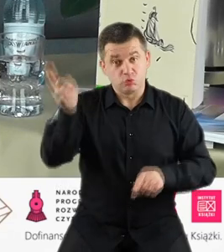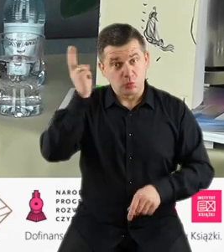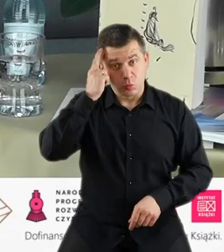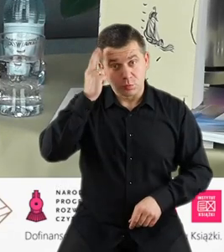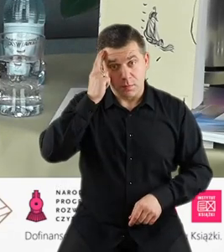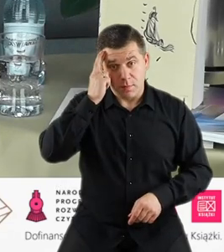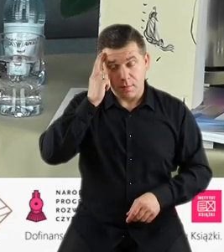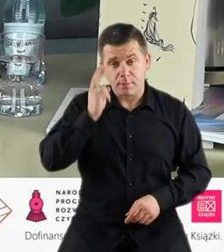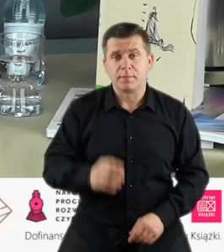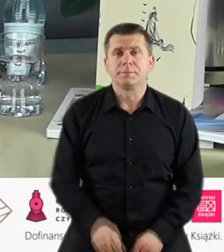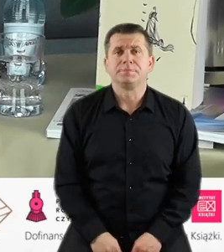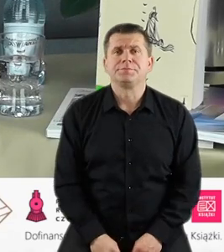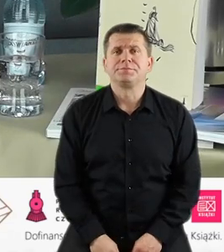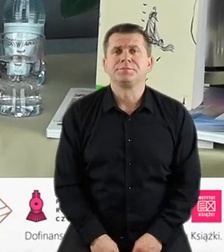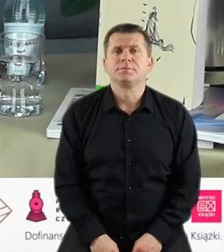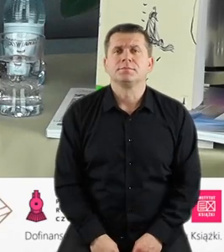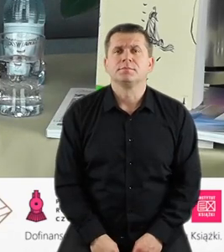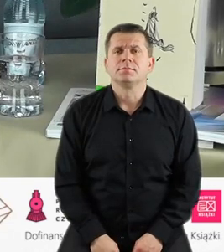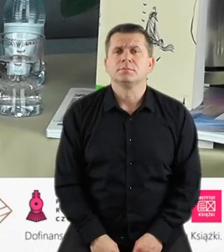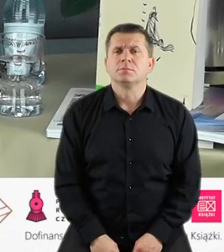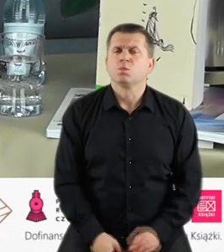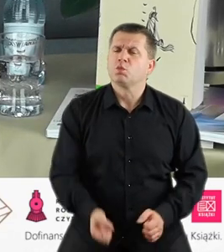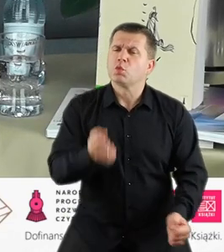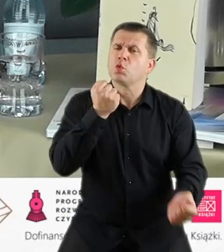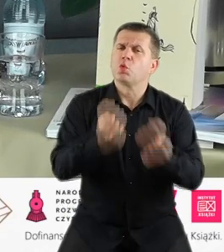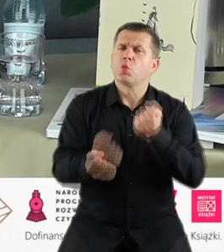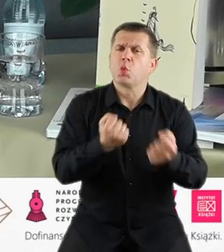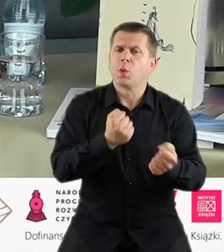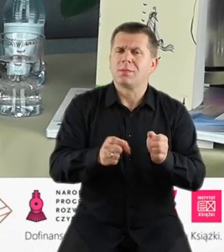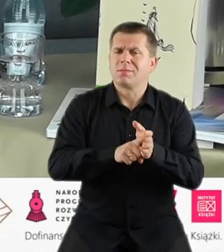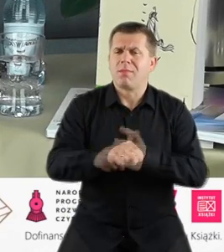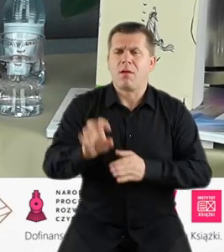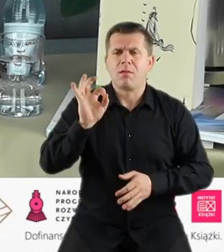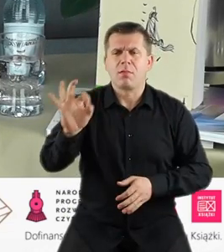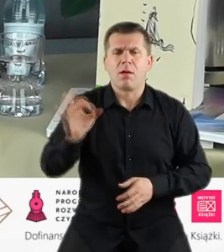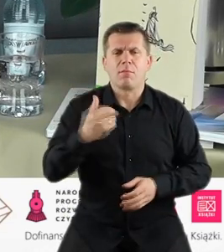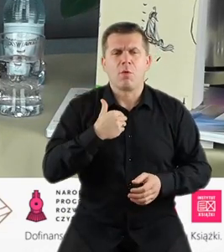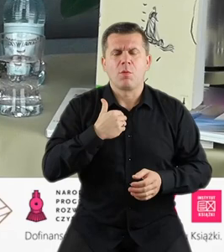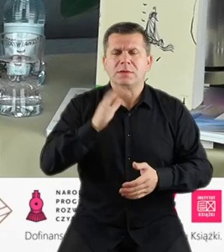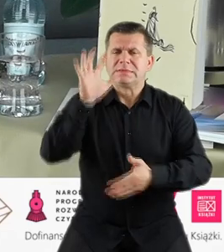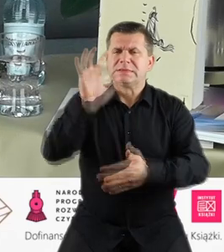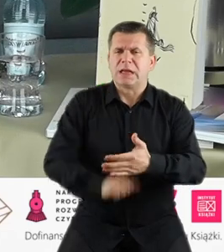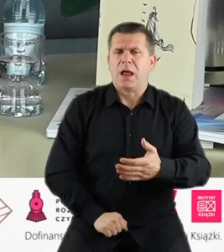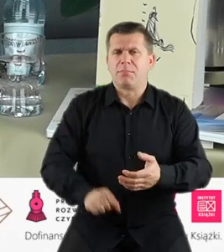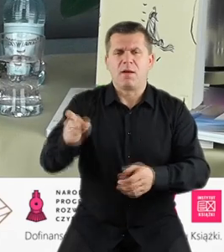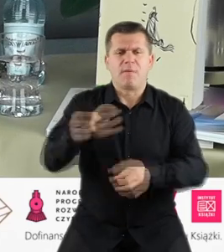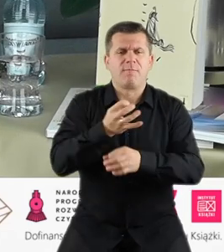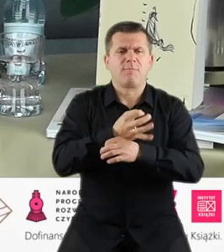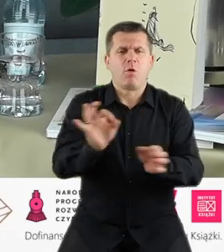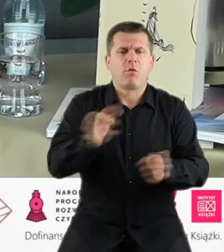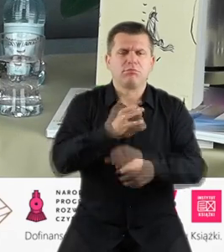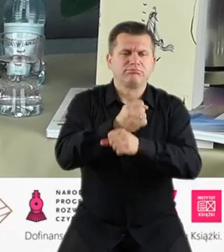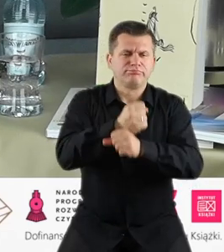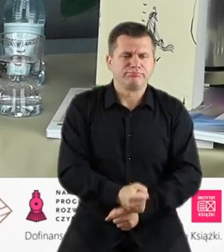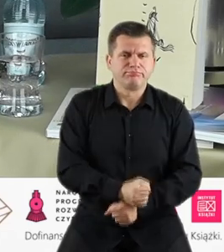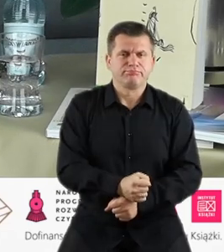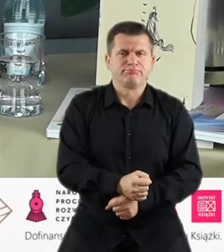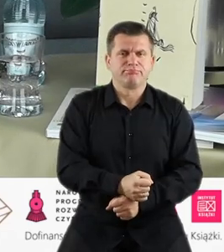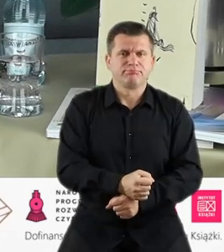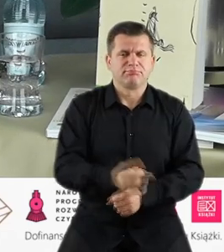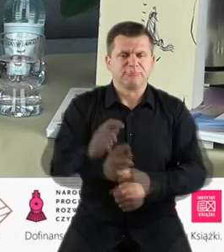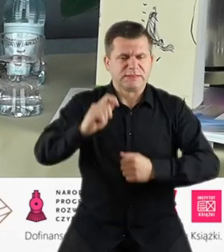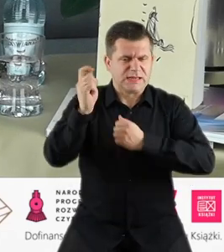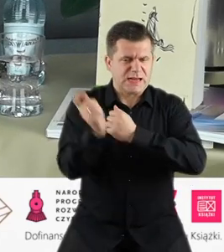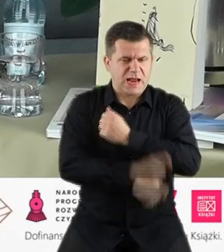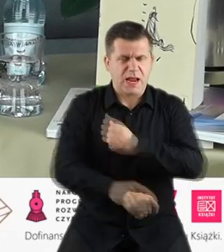zrozumienie, jak bardzo trudne musiało być dla niego odebranie mu wolności. Tak, on został skazany za karę